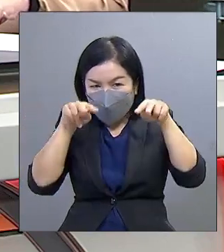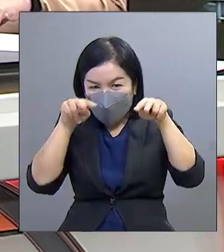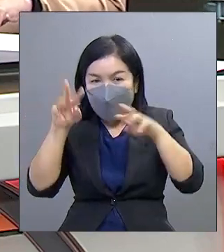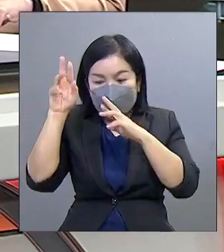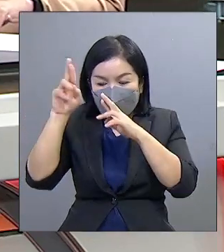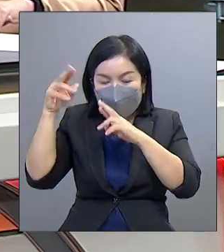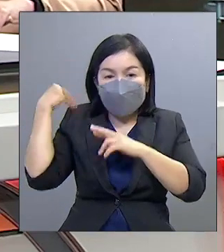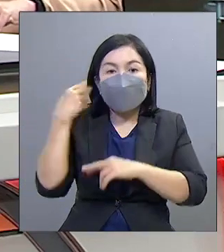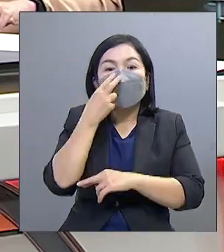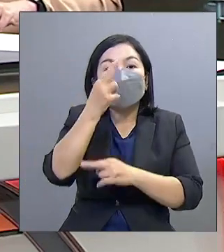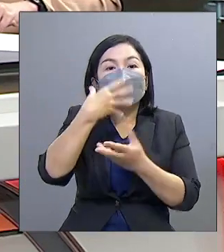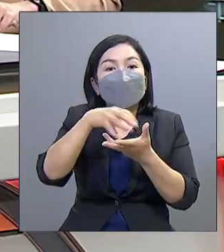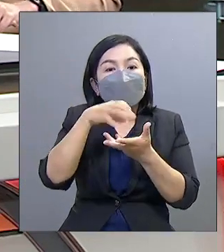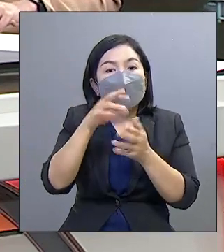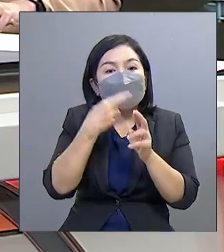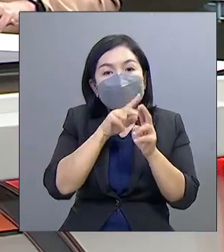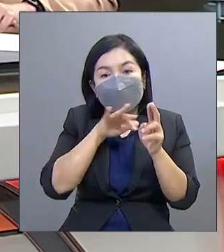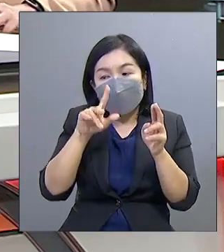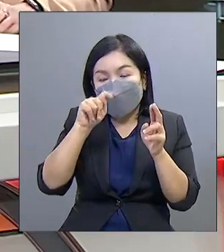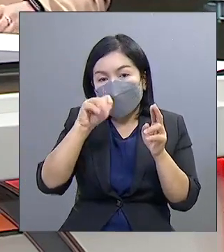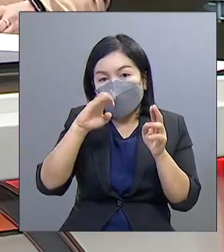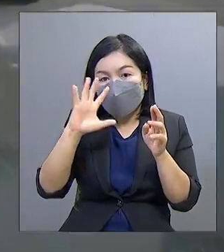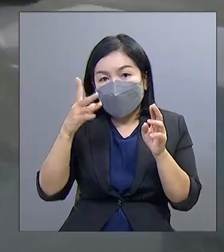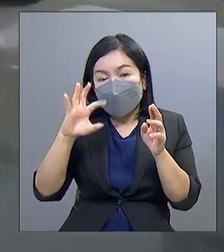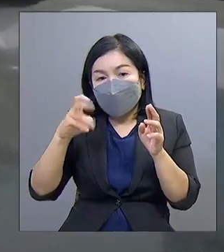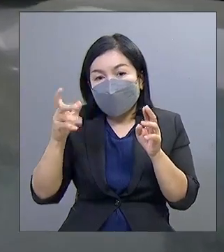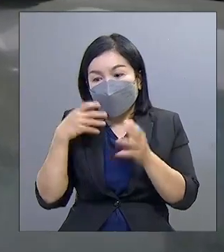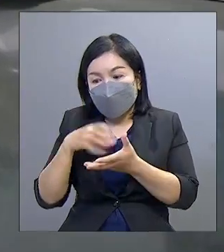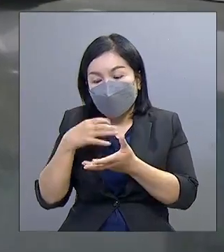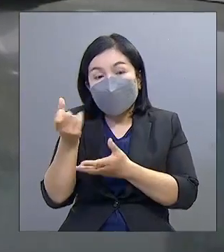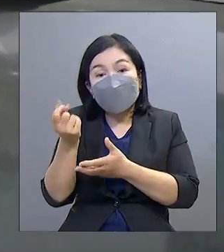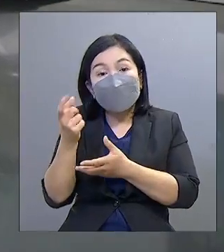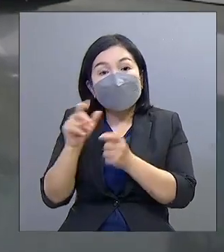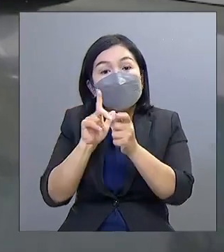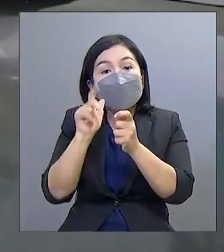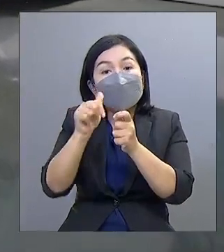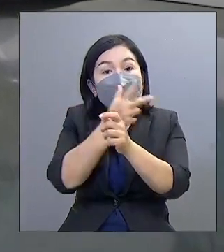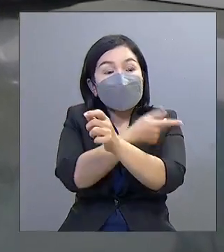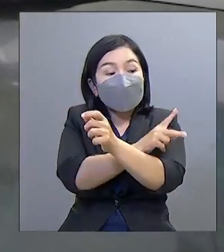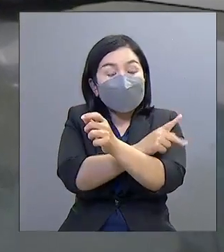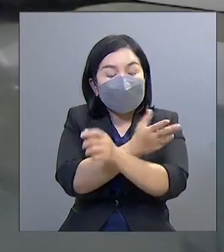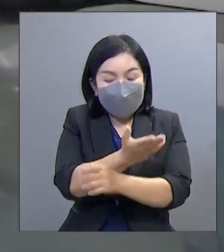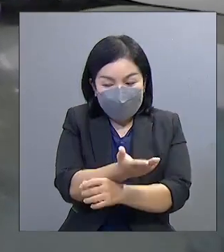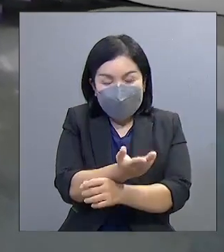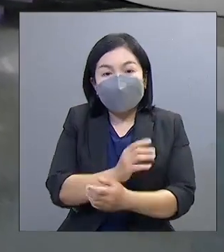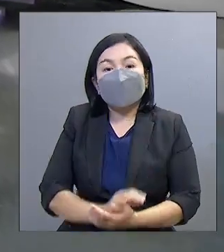งเราจะไปติดตามจากคุณติชิลาพุทธสารพันธ์นะคะรายงานสดจากอำเภอเมืองภูเก็ตค่ะเชิญค่ะ